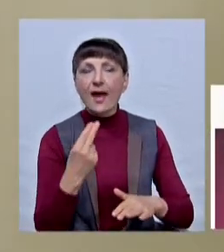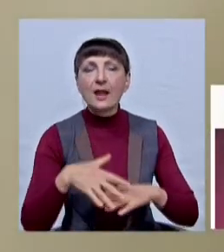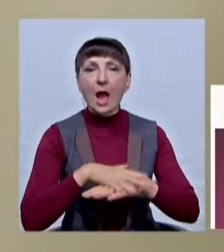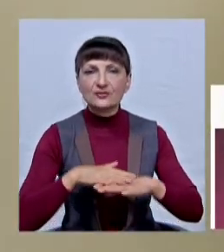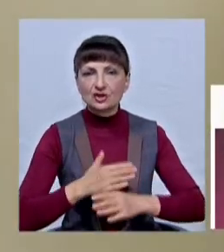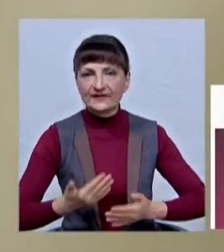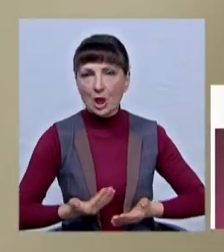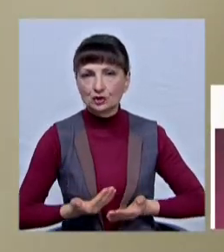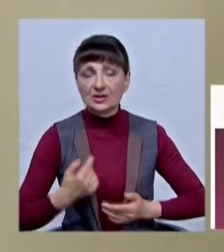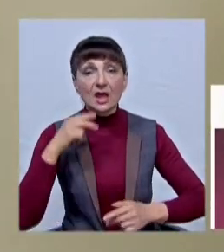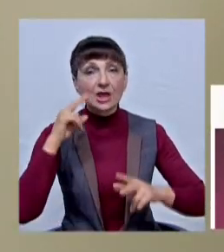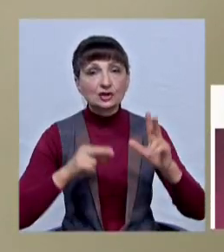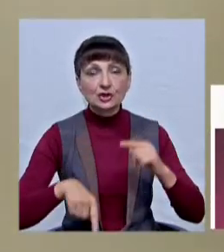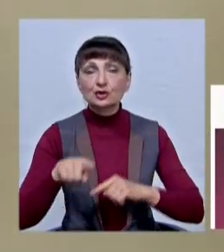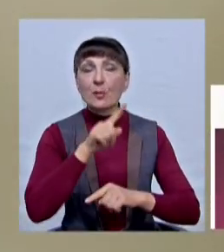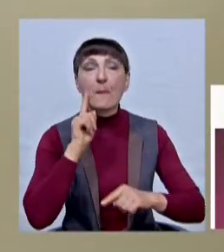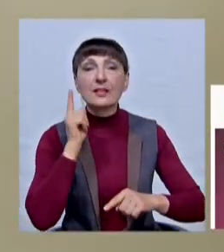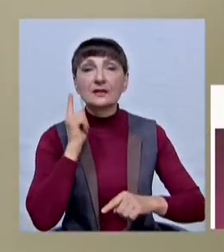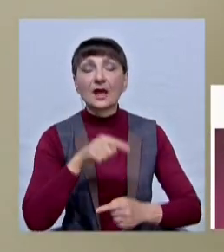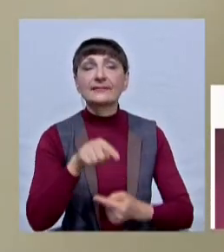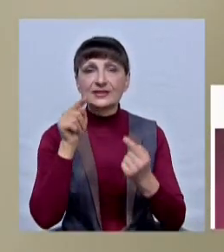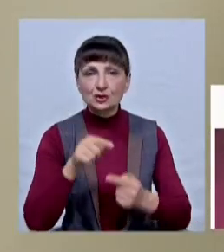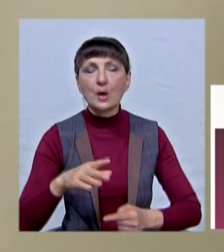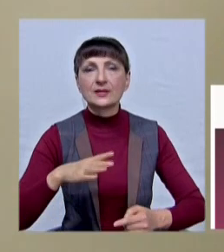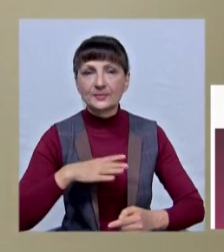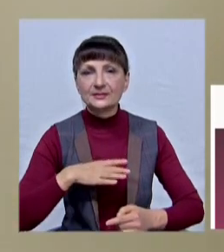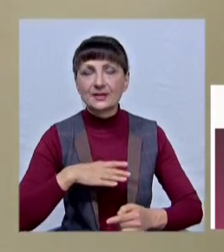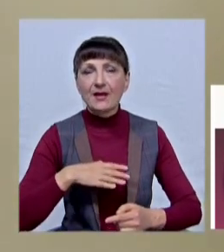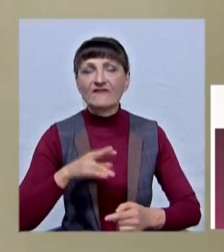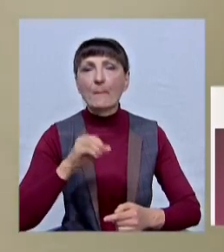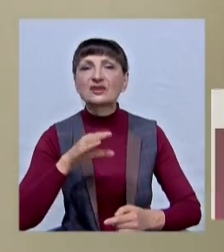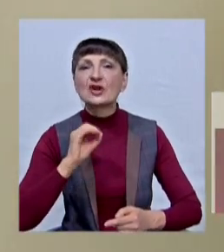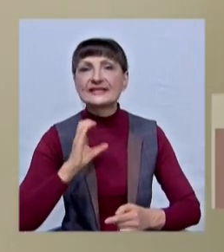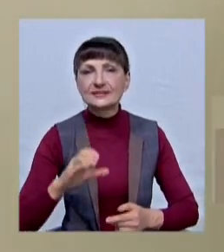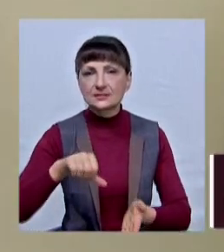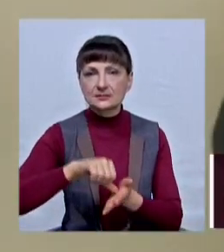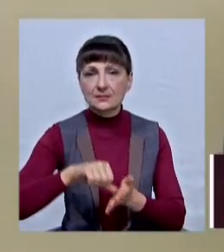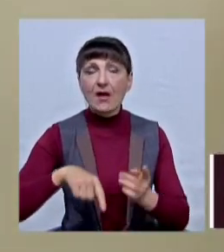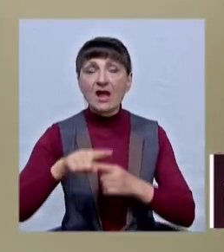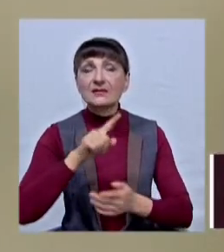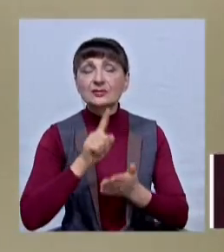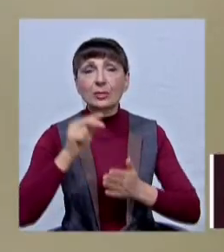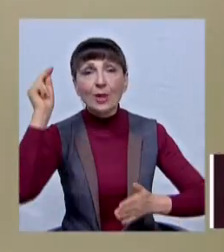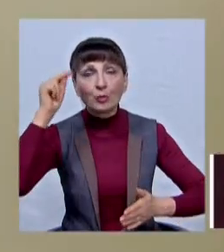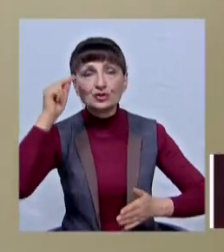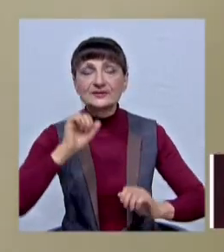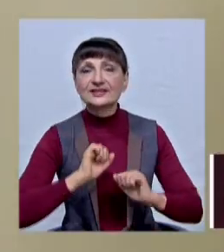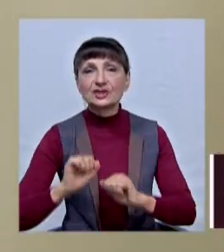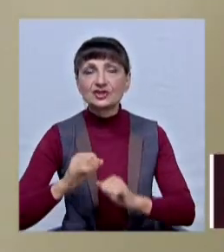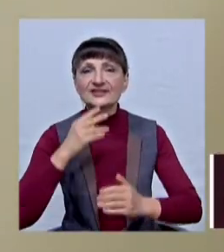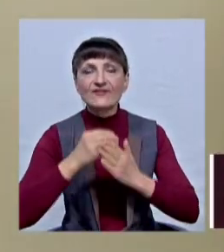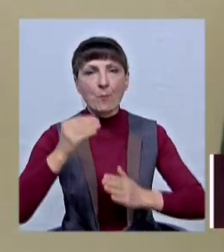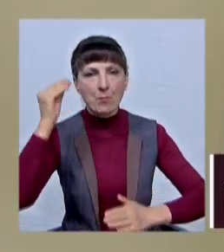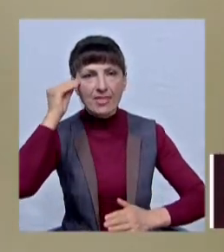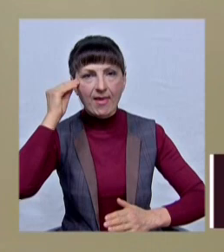общественной жизни. Я считаю, что они достойны быть представлены в Мажилисе. И сейчас самое главное, чтобы они научились защищать свое